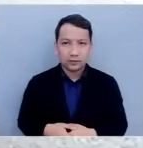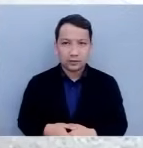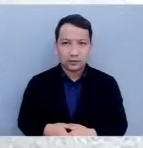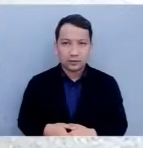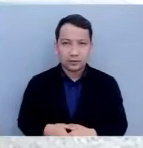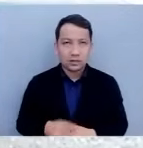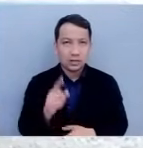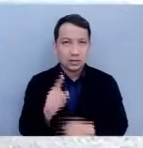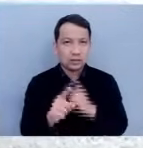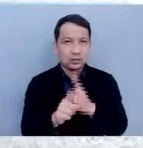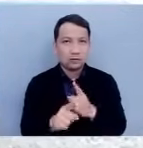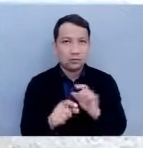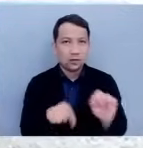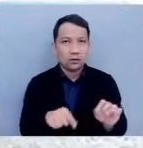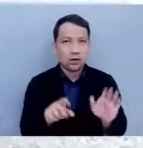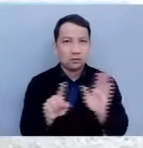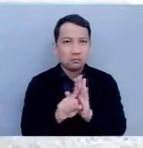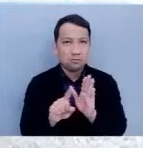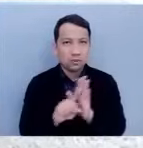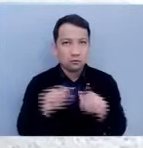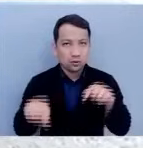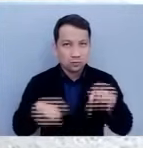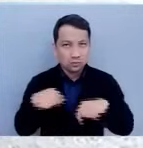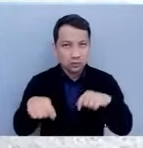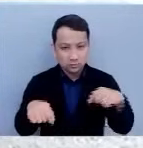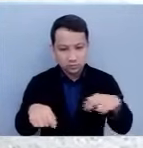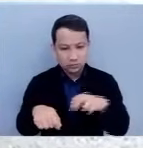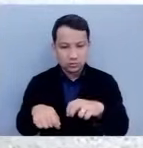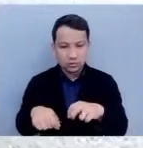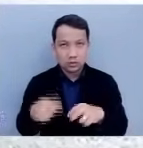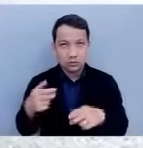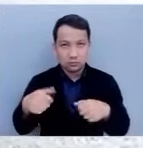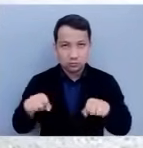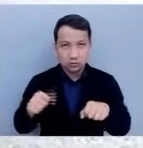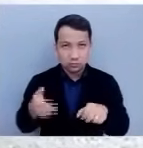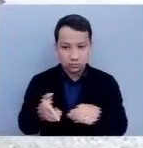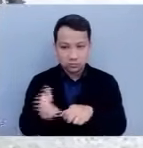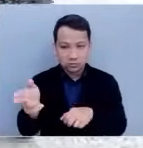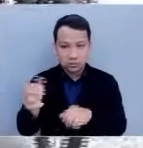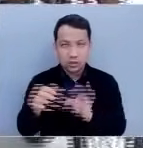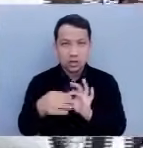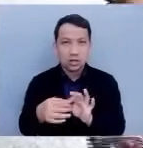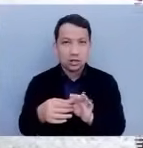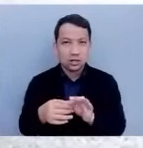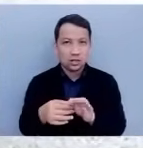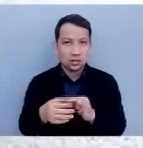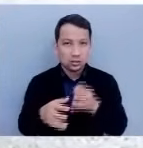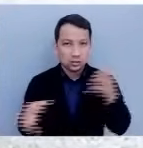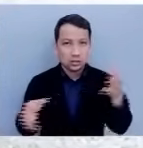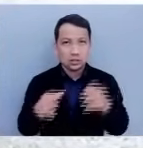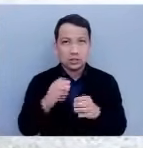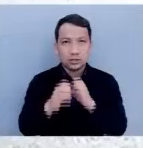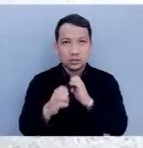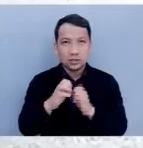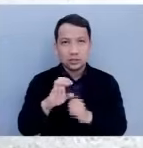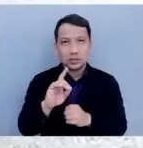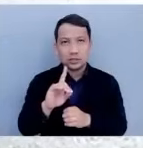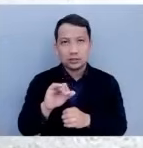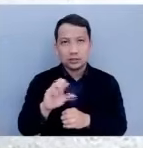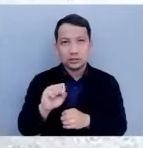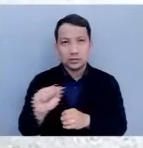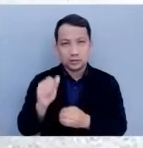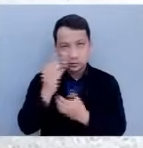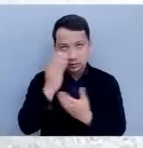Tama ka riyan, Gretchen. Bawal nga sa bike lane sa mga motorsiklo na bumabagtas sa kahabaan ng EDSA. Kaya naman